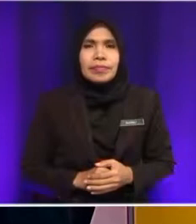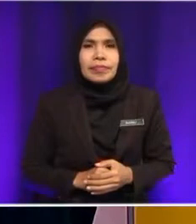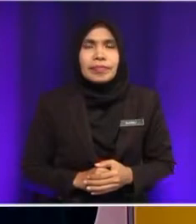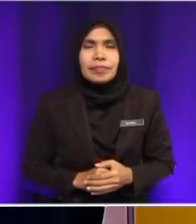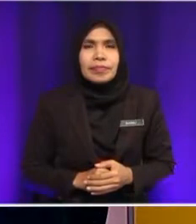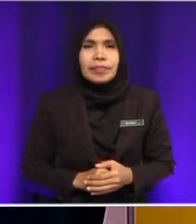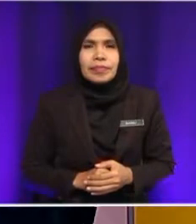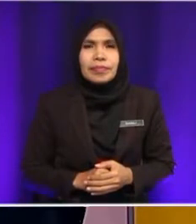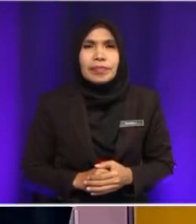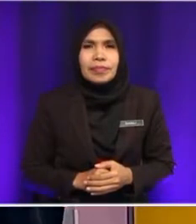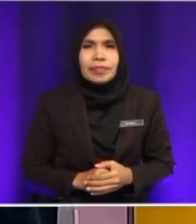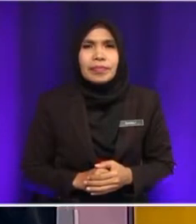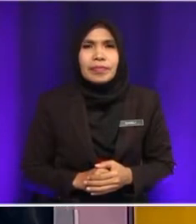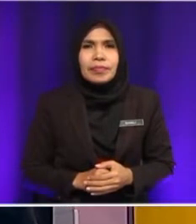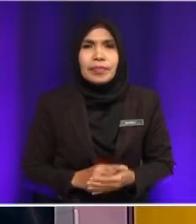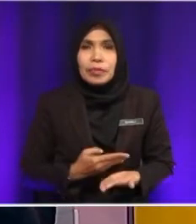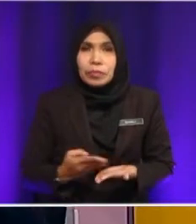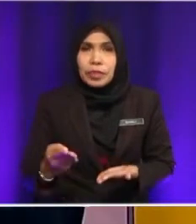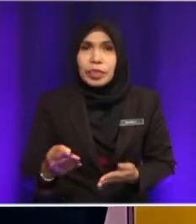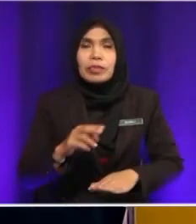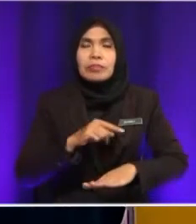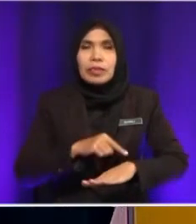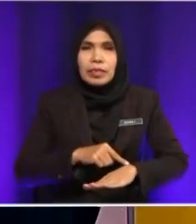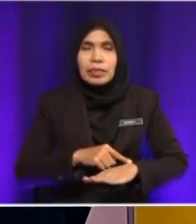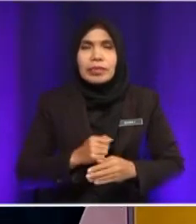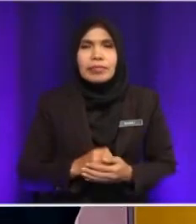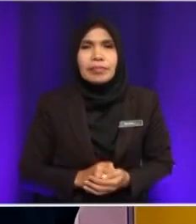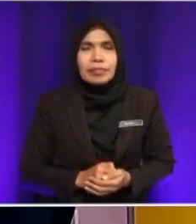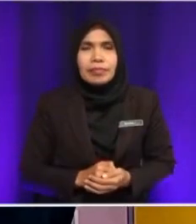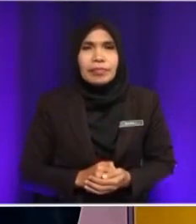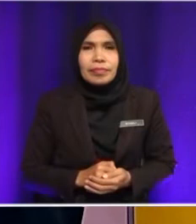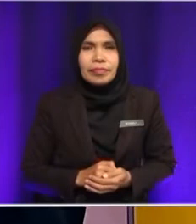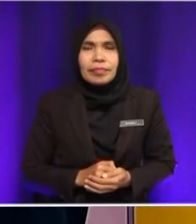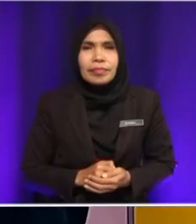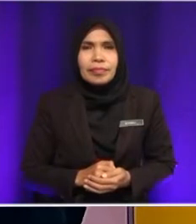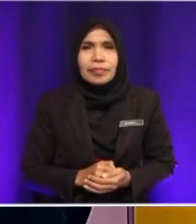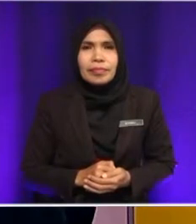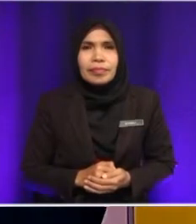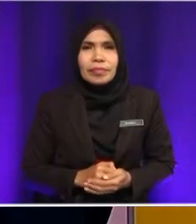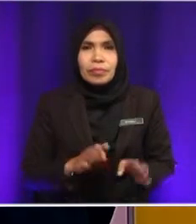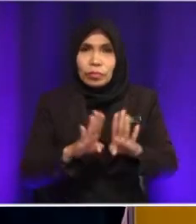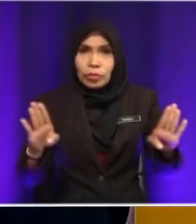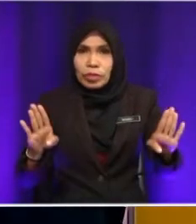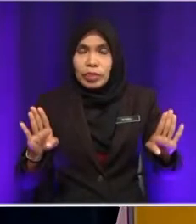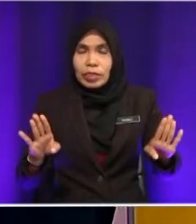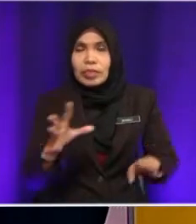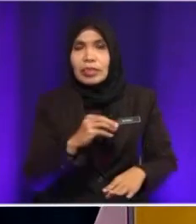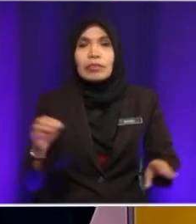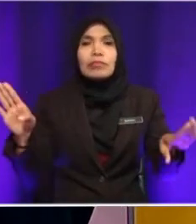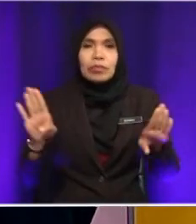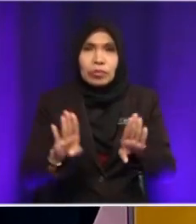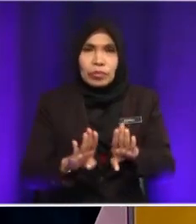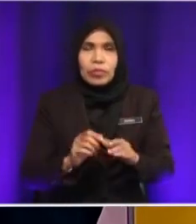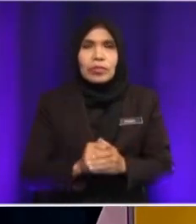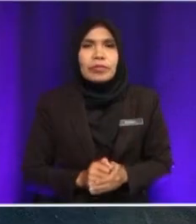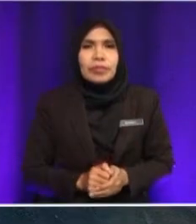Oke dan diberi tempo bila tareh aplikasi ini dibuka dan bilateralnya ditutup supaya